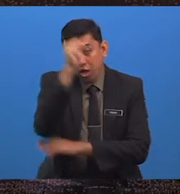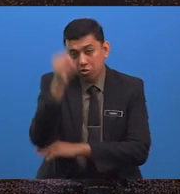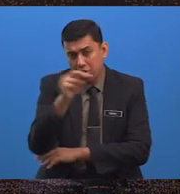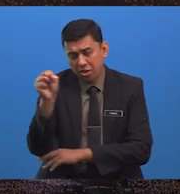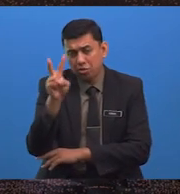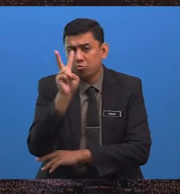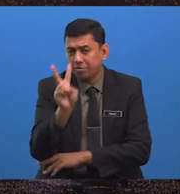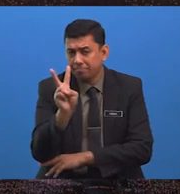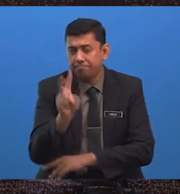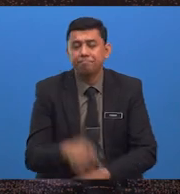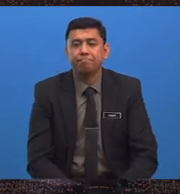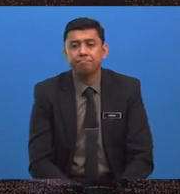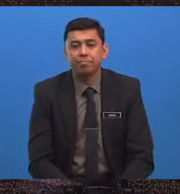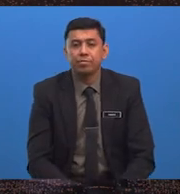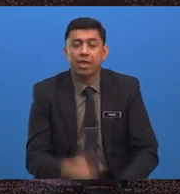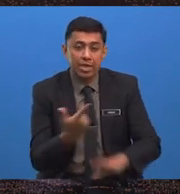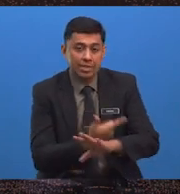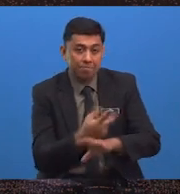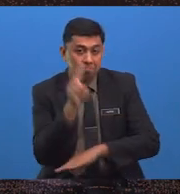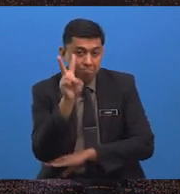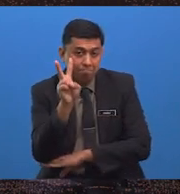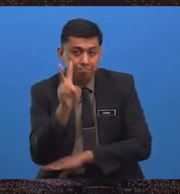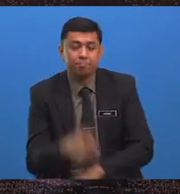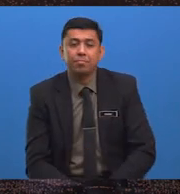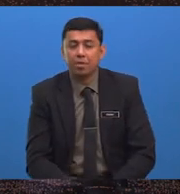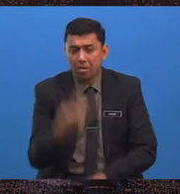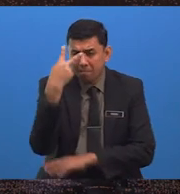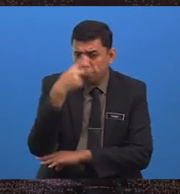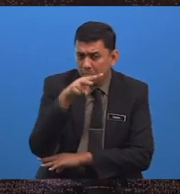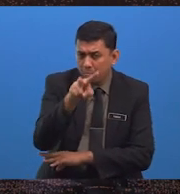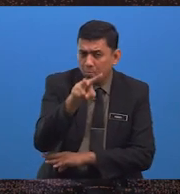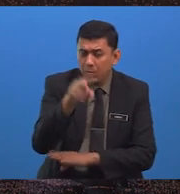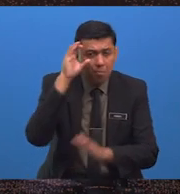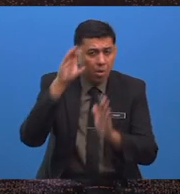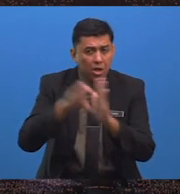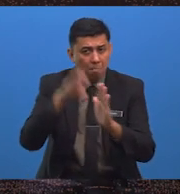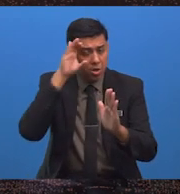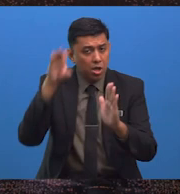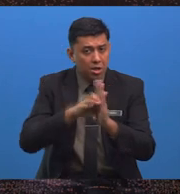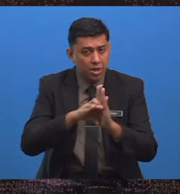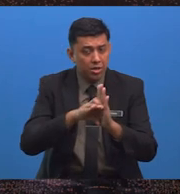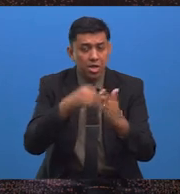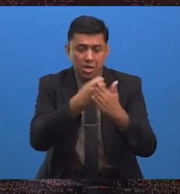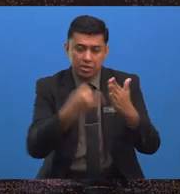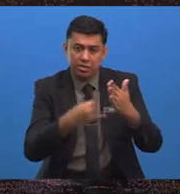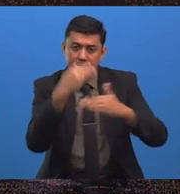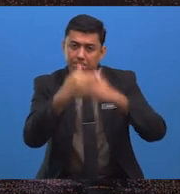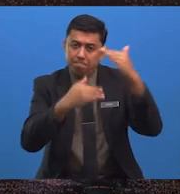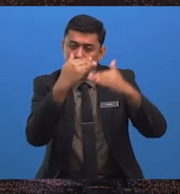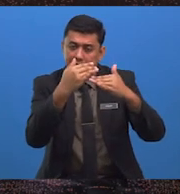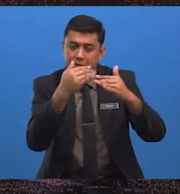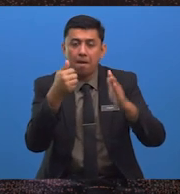Soalan seterusnya, latihan yang kedua. Perhatikan gambar-gambar seni bina